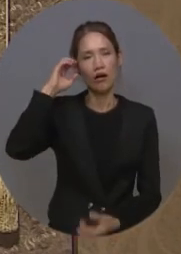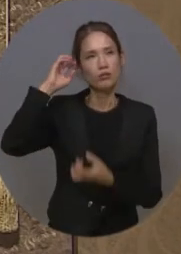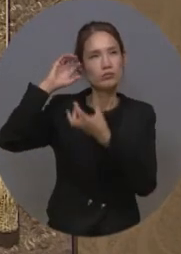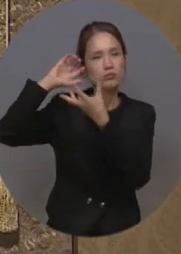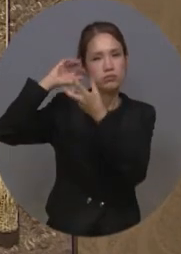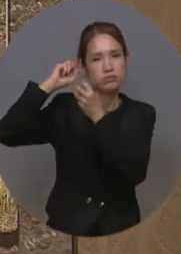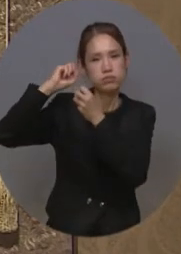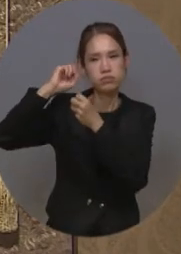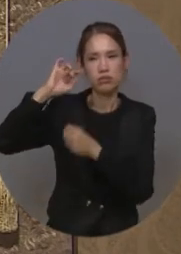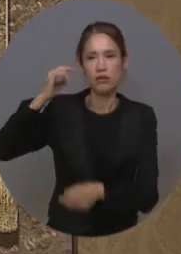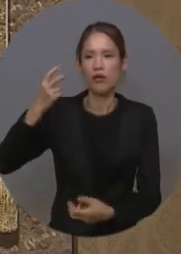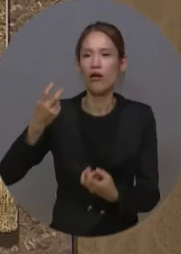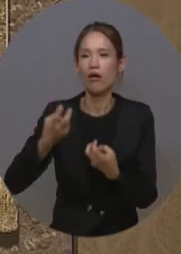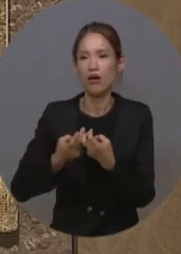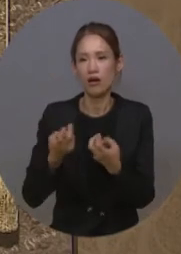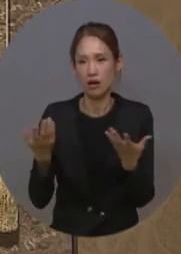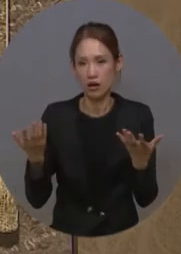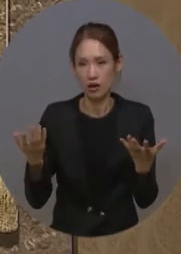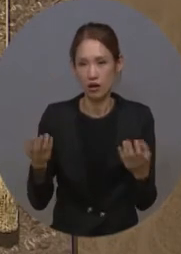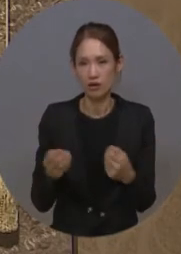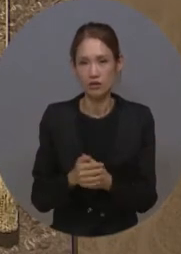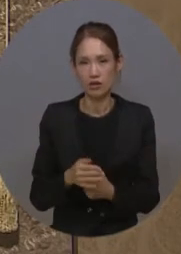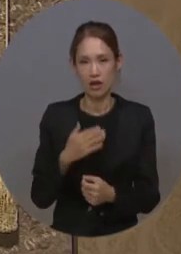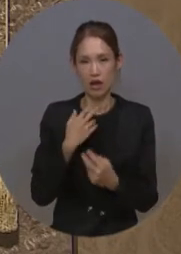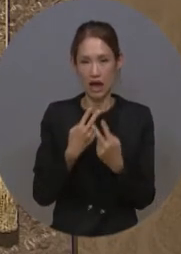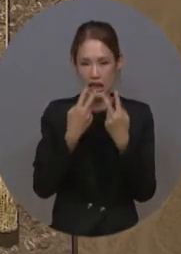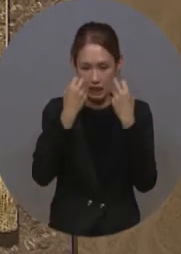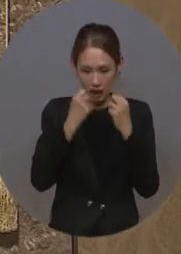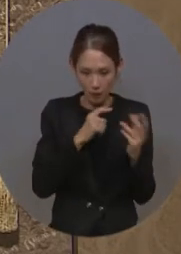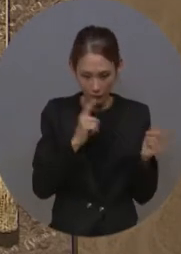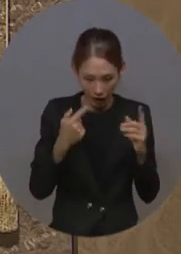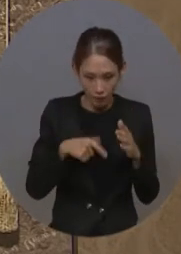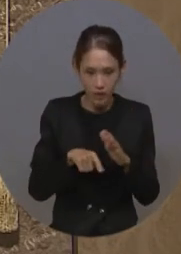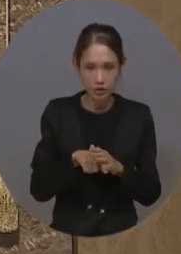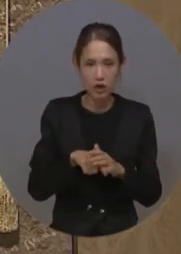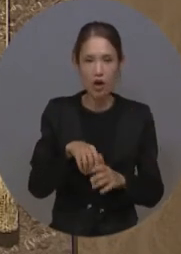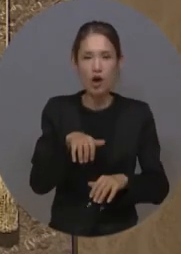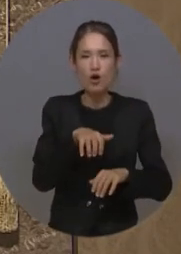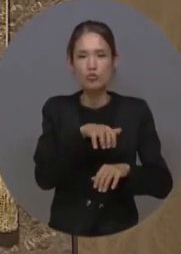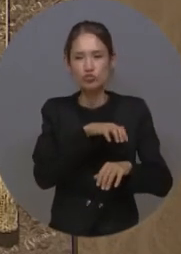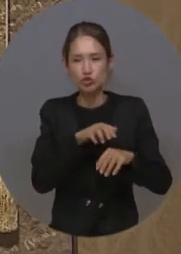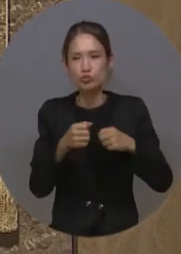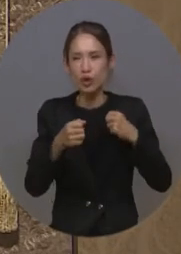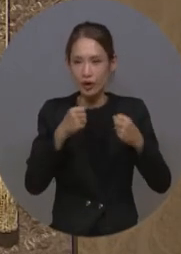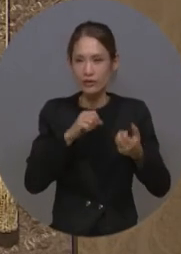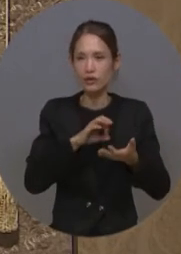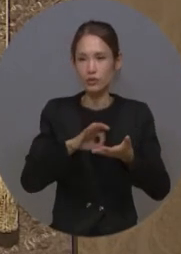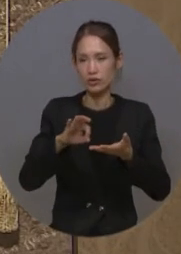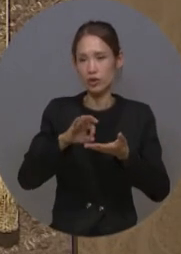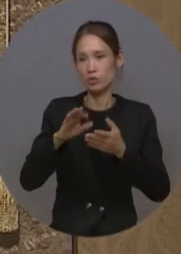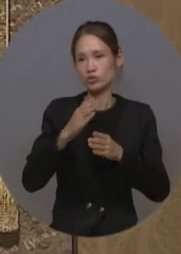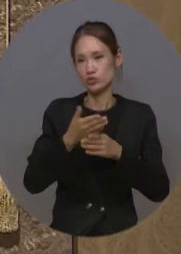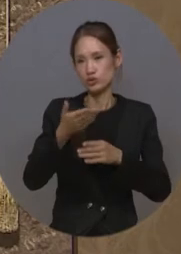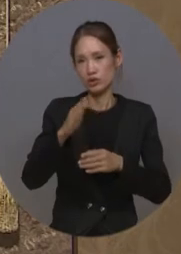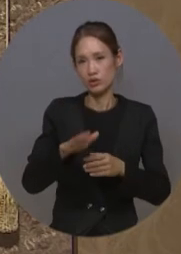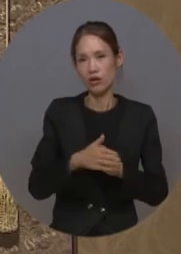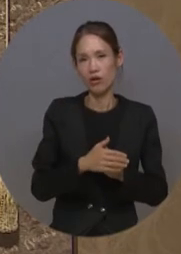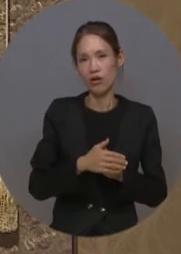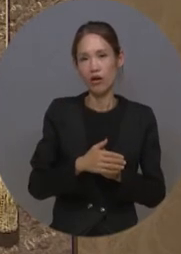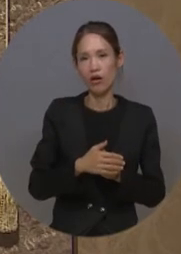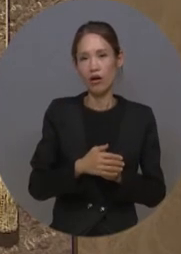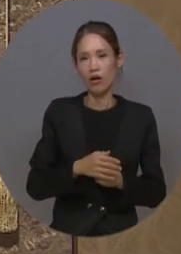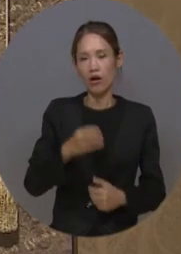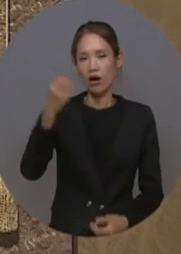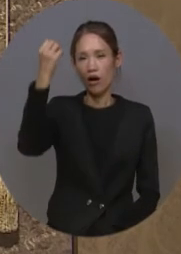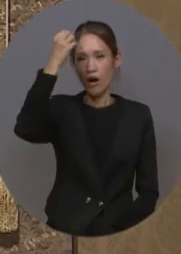내가 살려고 좀더 건강해지려고 양압기까지 이 불편한 걸 쓰고 있는데 세상에 발암물질이